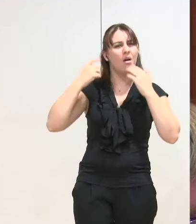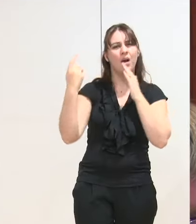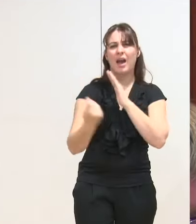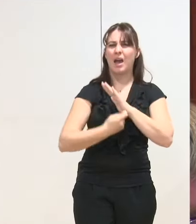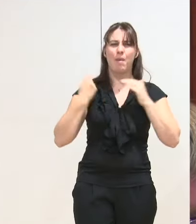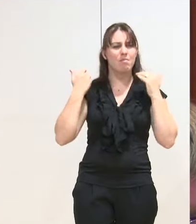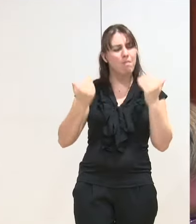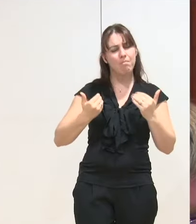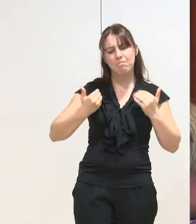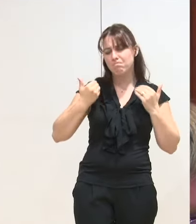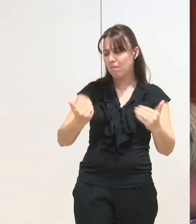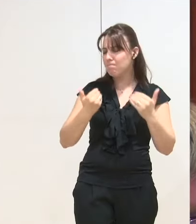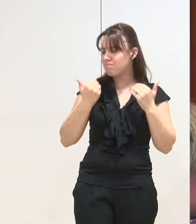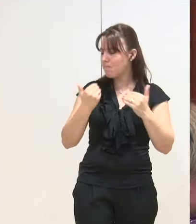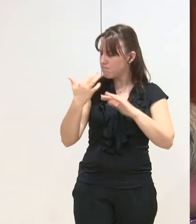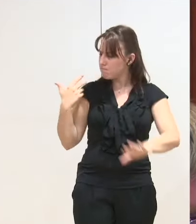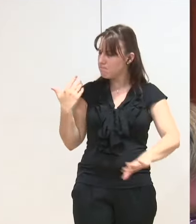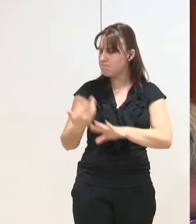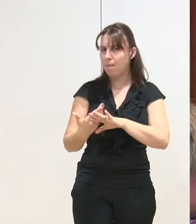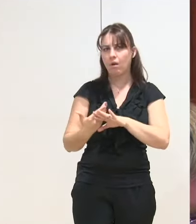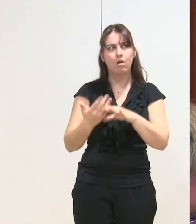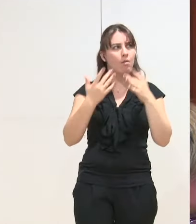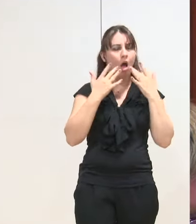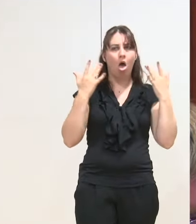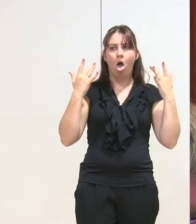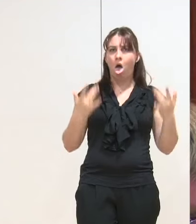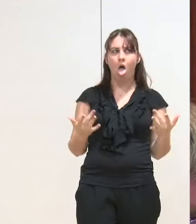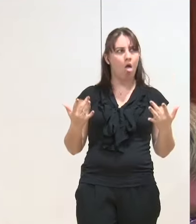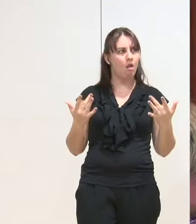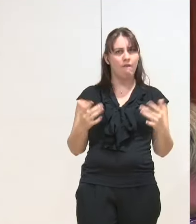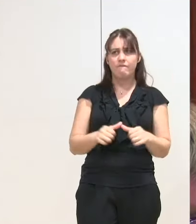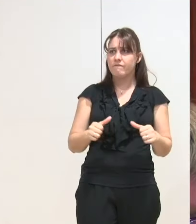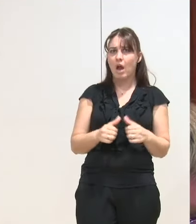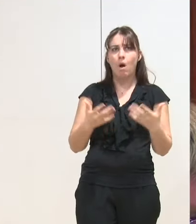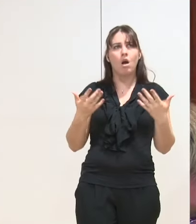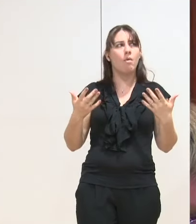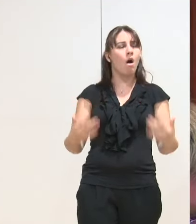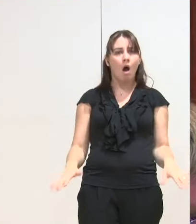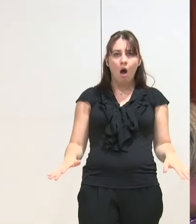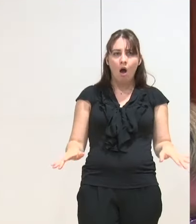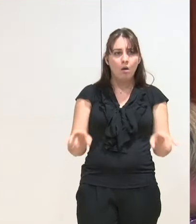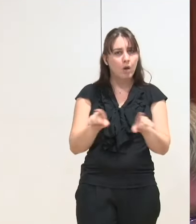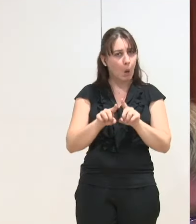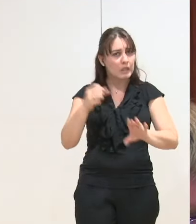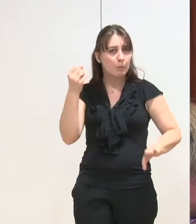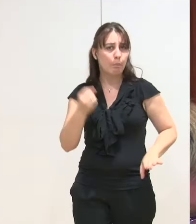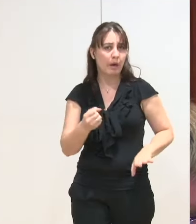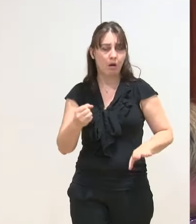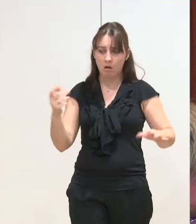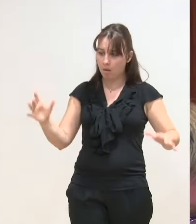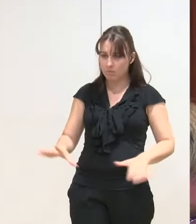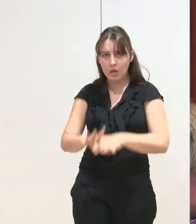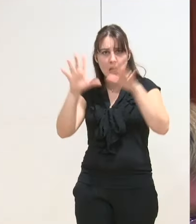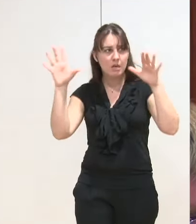donne non seulement un sentiment d'impuissance mais pire parfois d'absence de considération et d'intérêt pour les